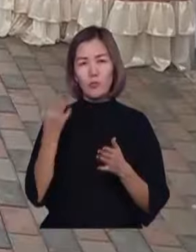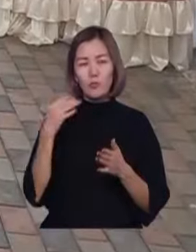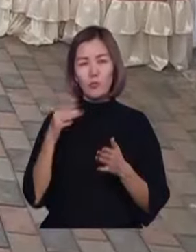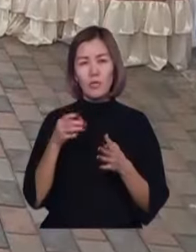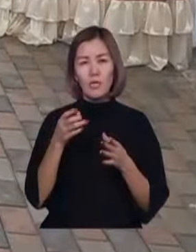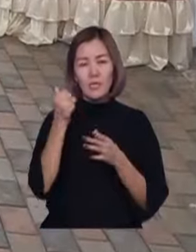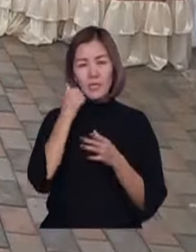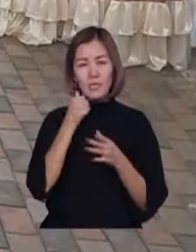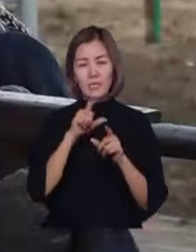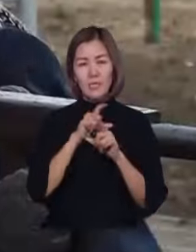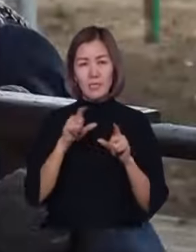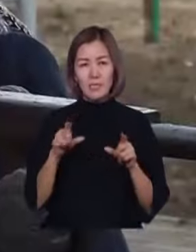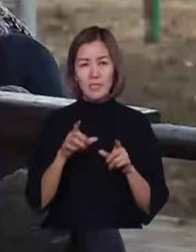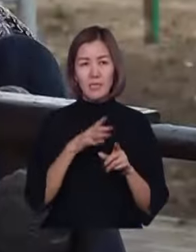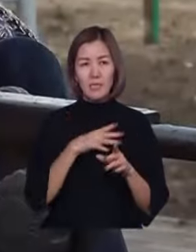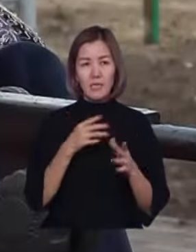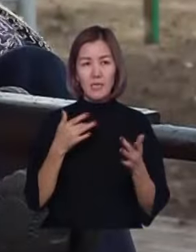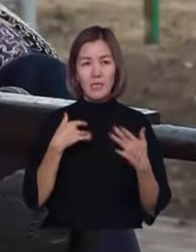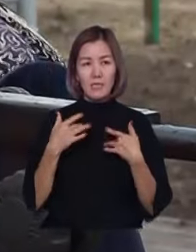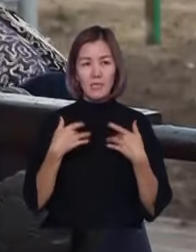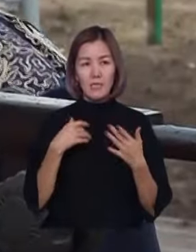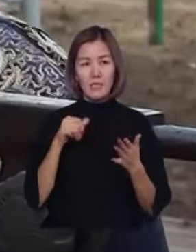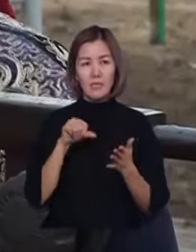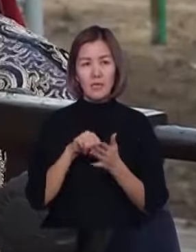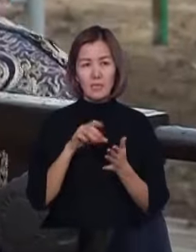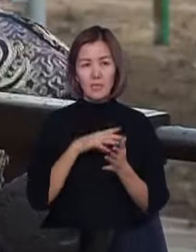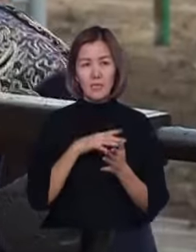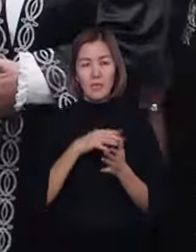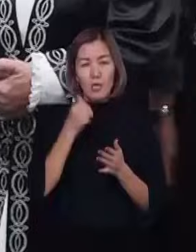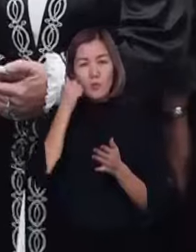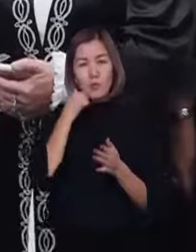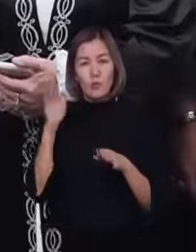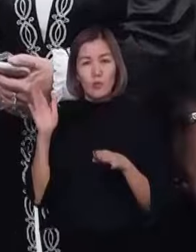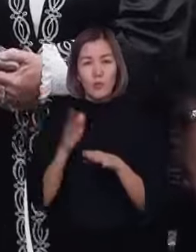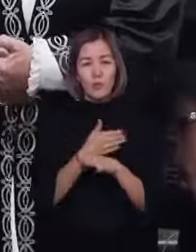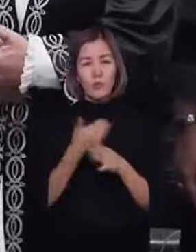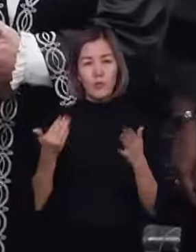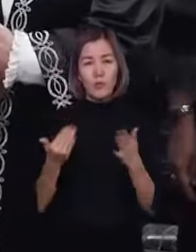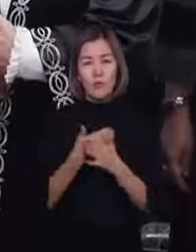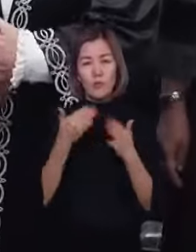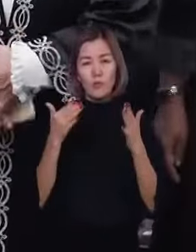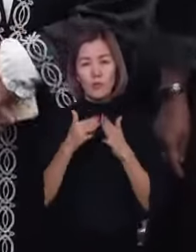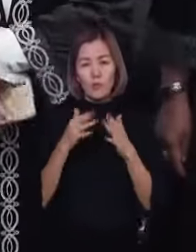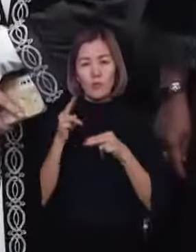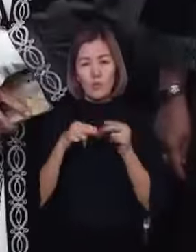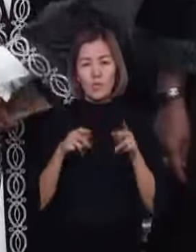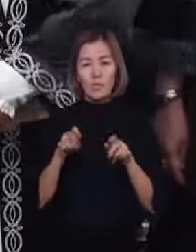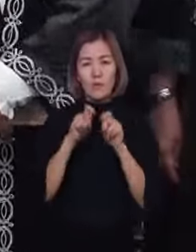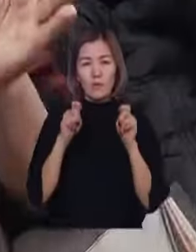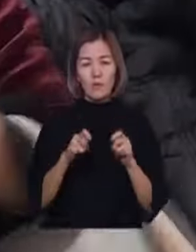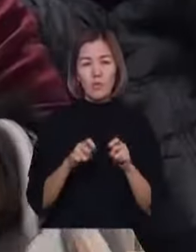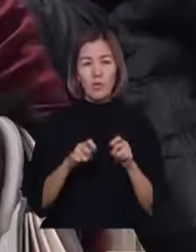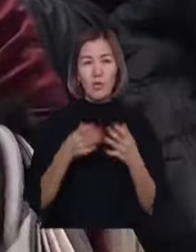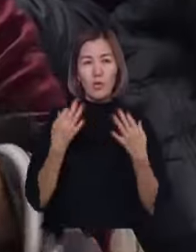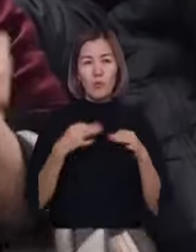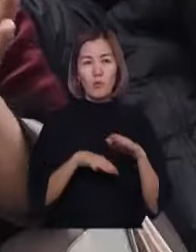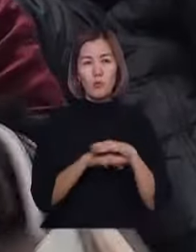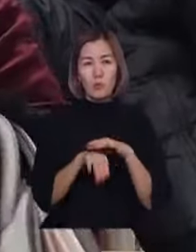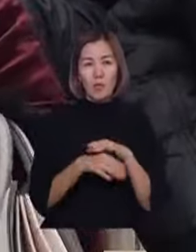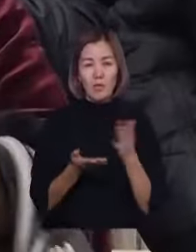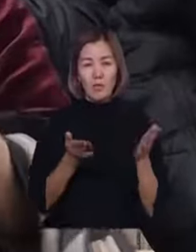эски нысанда жыйналып концерт көрүүгө мажбур болатын. Тозугу жеткен ғимараттың мәдениет үйү деген аты болмаса талай жыл каңырап бос турду.